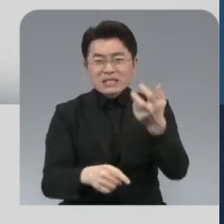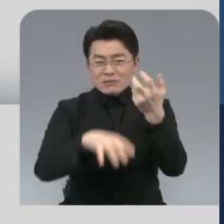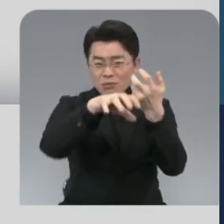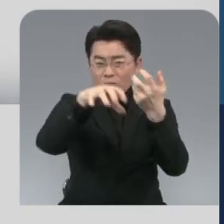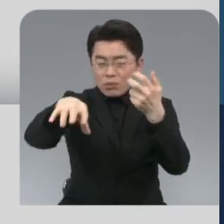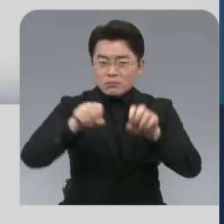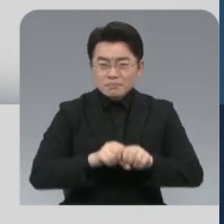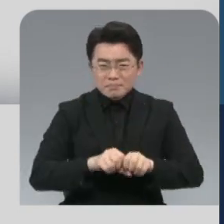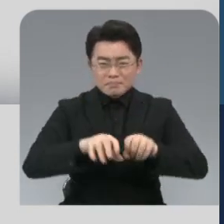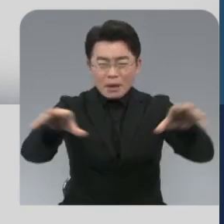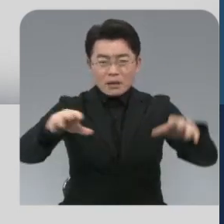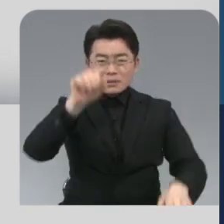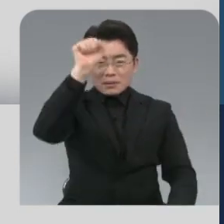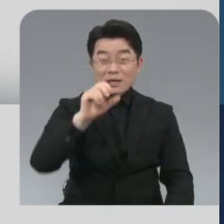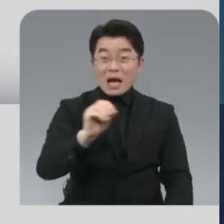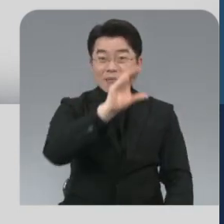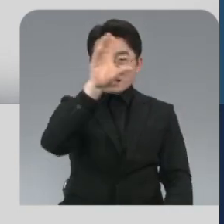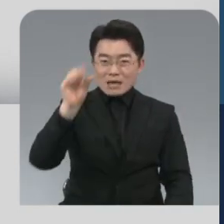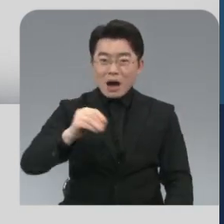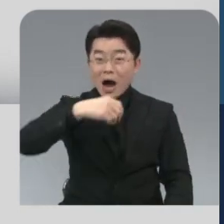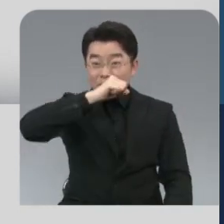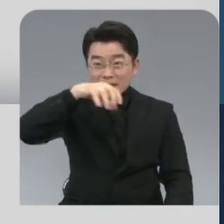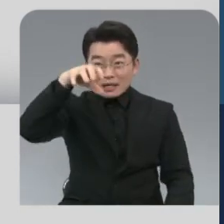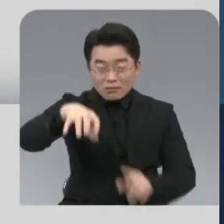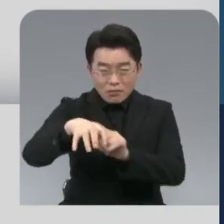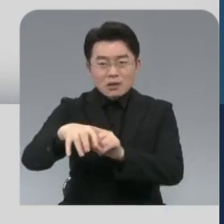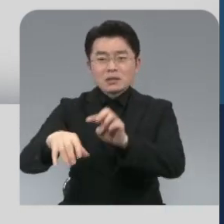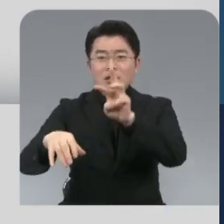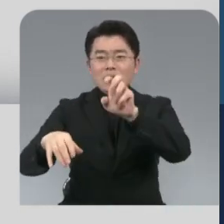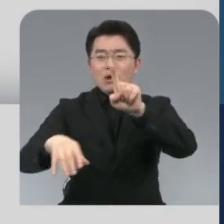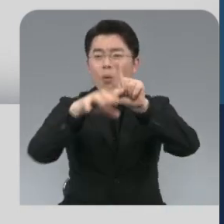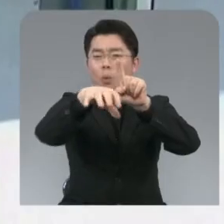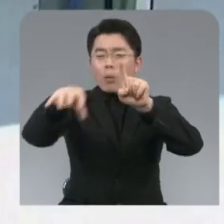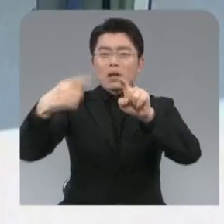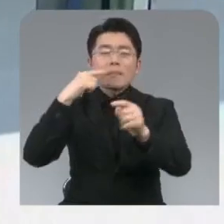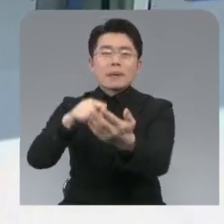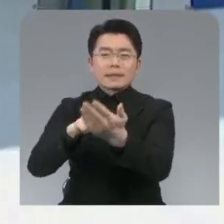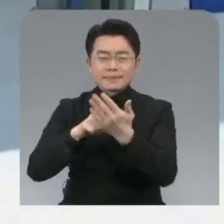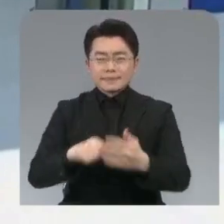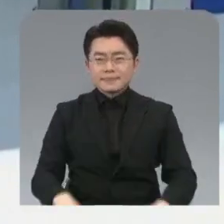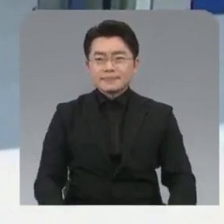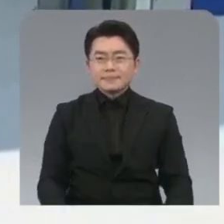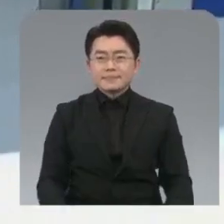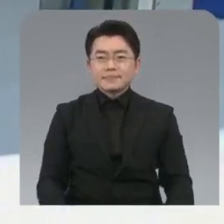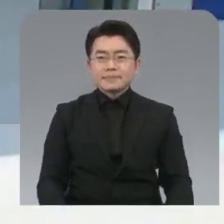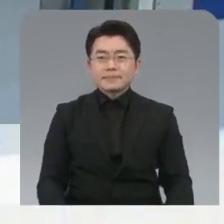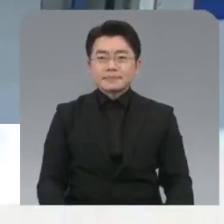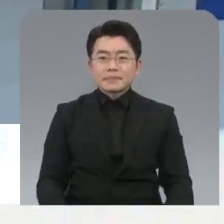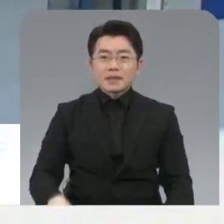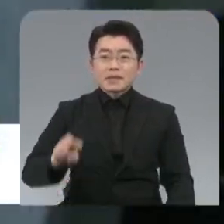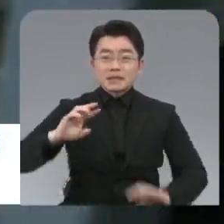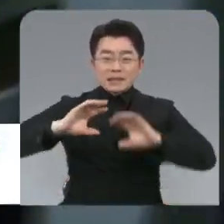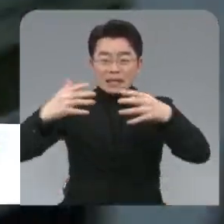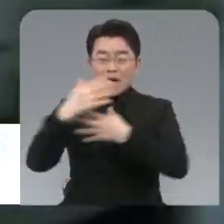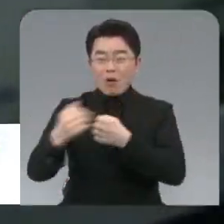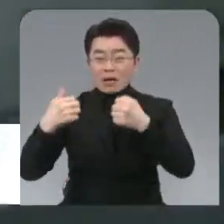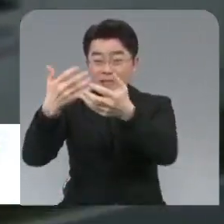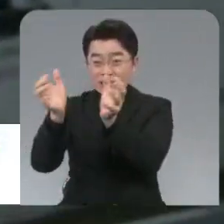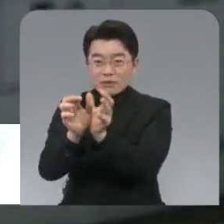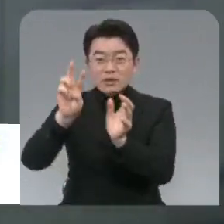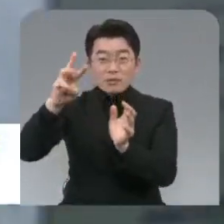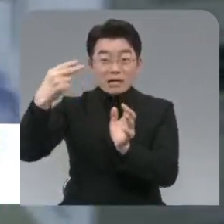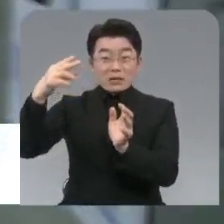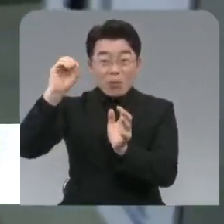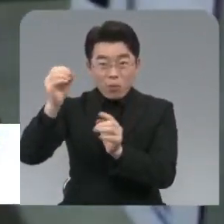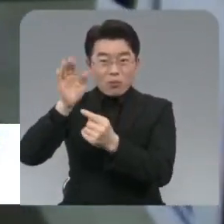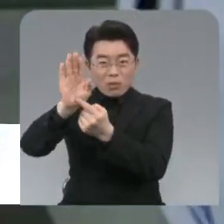확산됐고 남아프리카 공화국 변이도 31개 나라에서 발견됐습니다. 세계보건기구 WHO는 백신 보급의